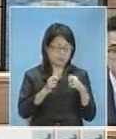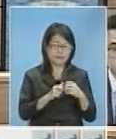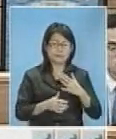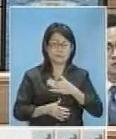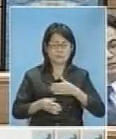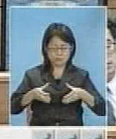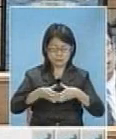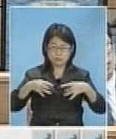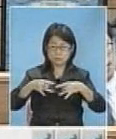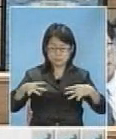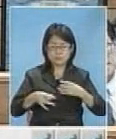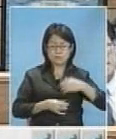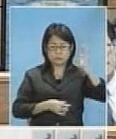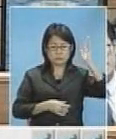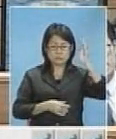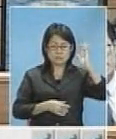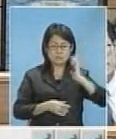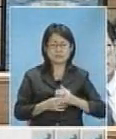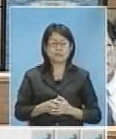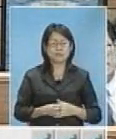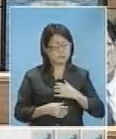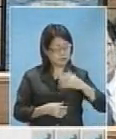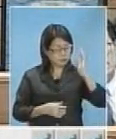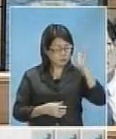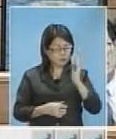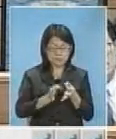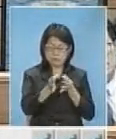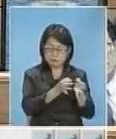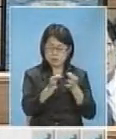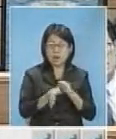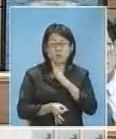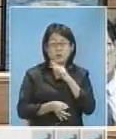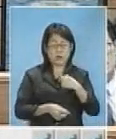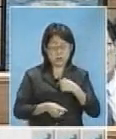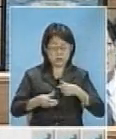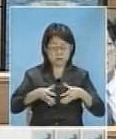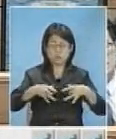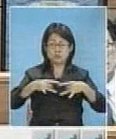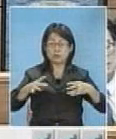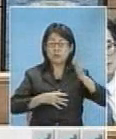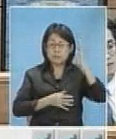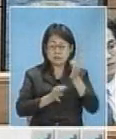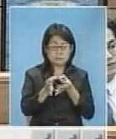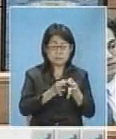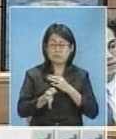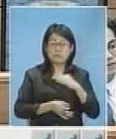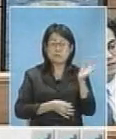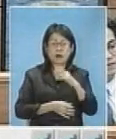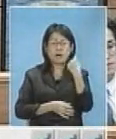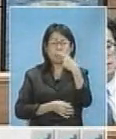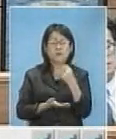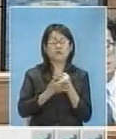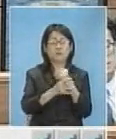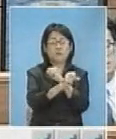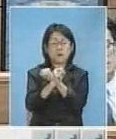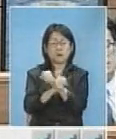านต้องพูดครับถ้าพรรคฝ่ายค้านไม่พูดไม่มีใครคนอื่นแล้วที่จะลุกขึ้นมาปกป้องประโยชน์ของพี่น้องประ